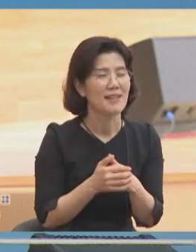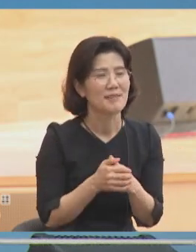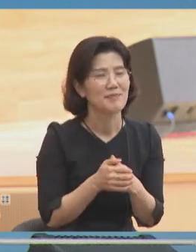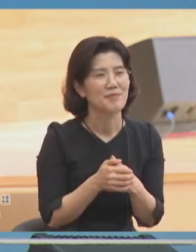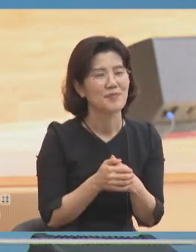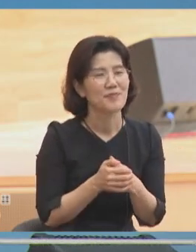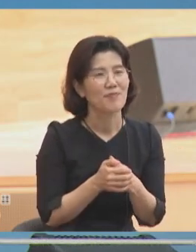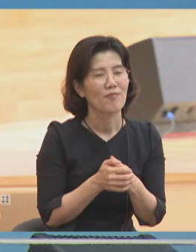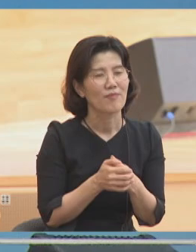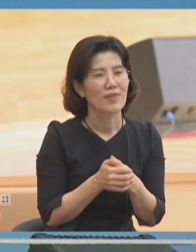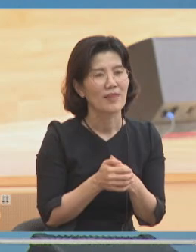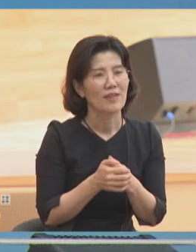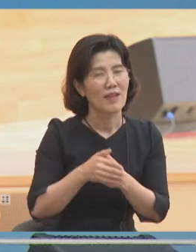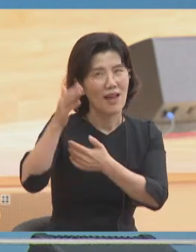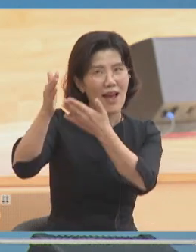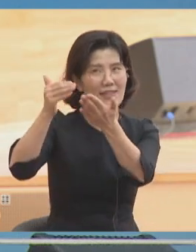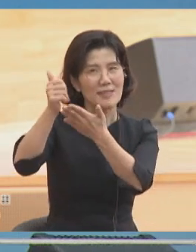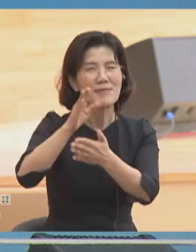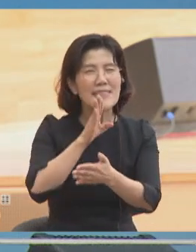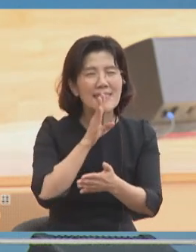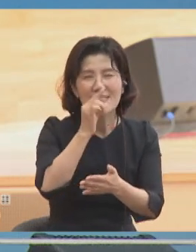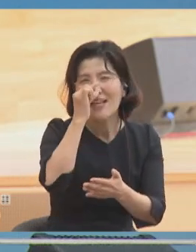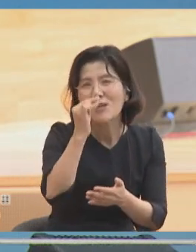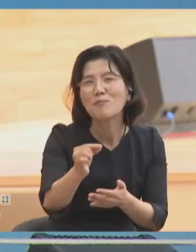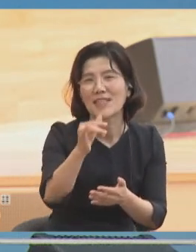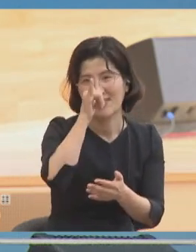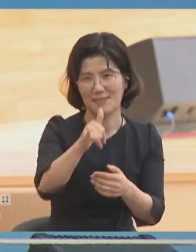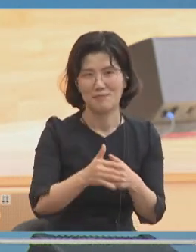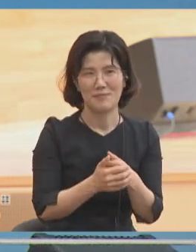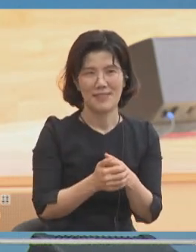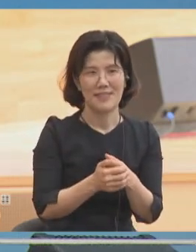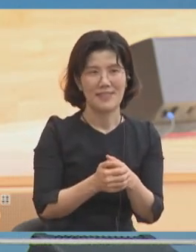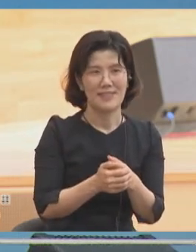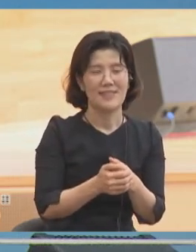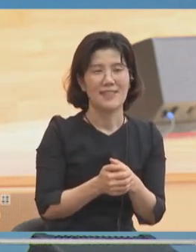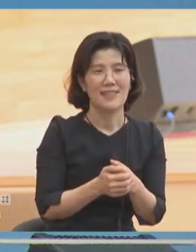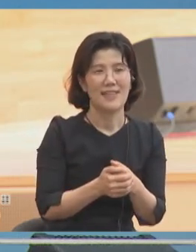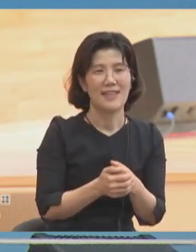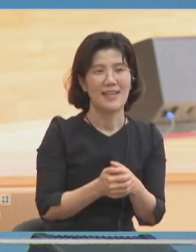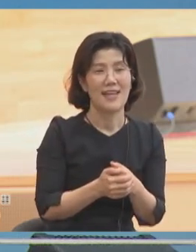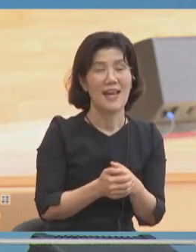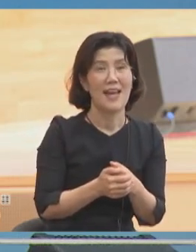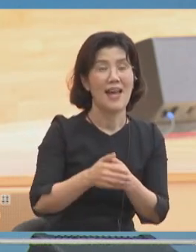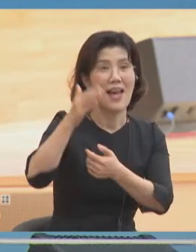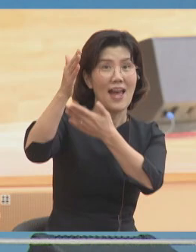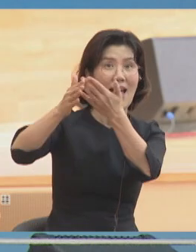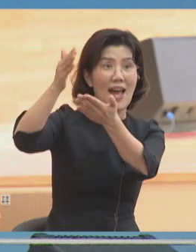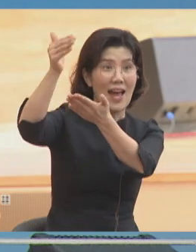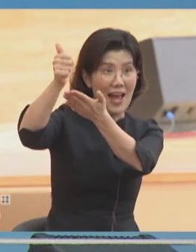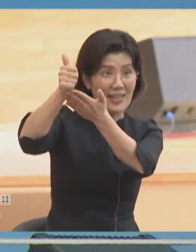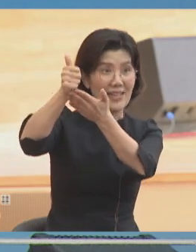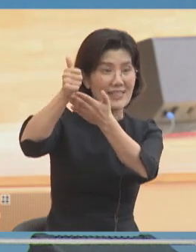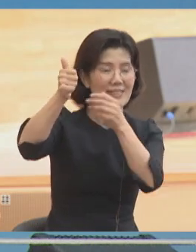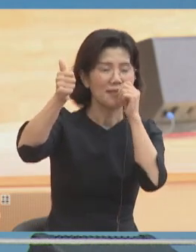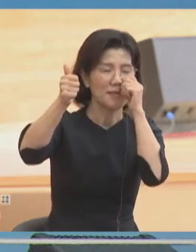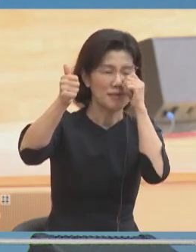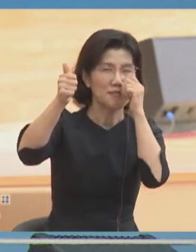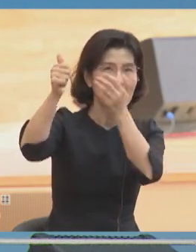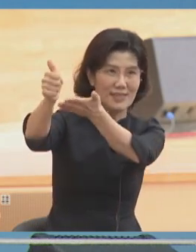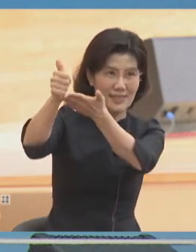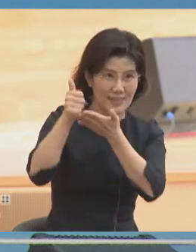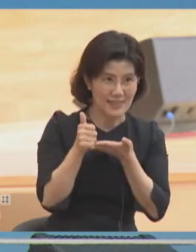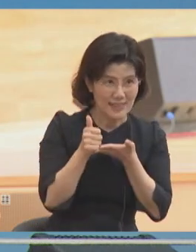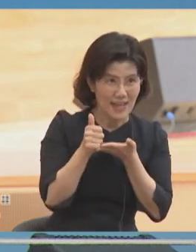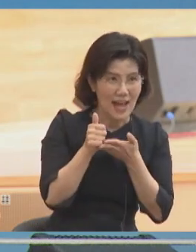우리 하나님 정말 심하세요 하나님을 내 하나님을 로 모시는 하나님의 자녀의 백성이라면 다